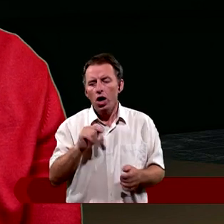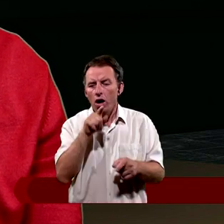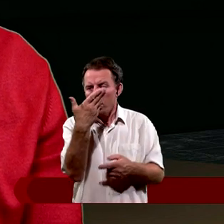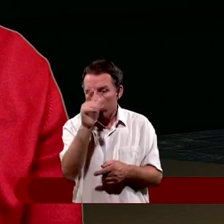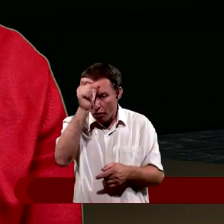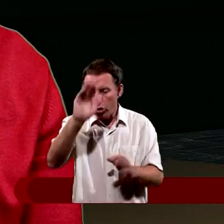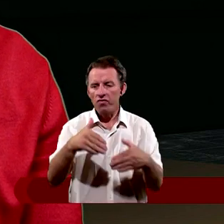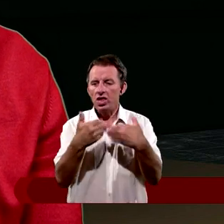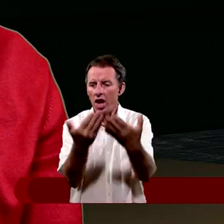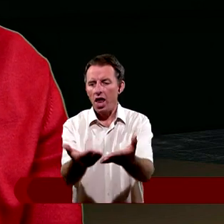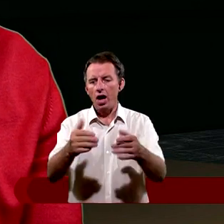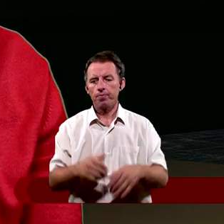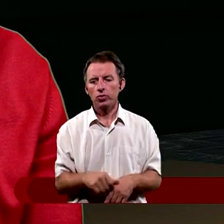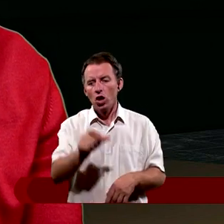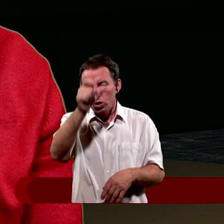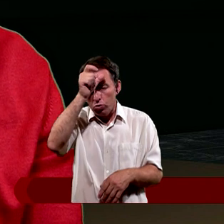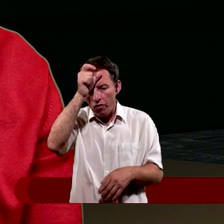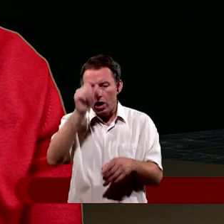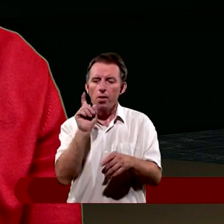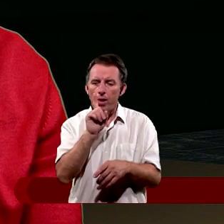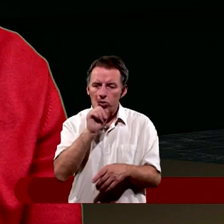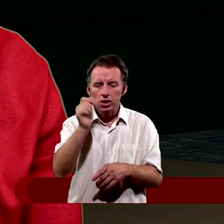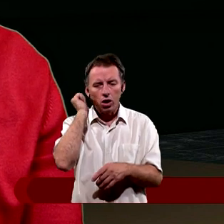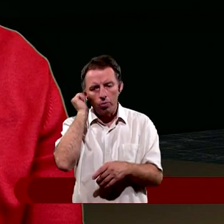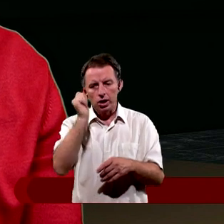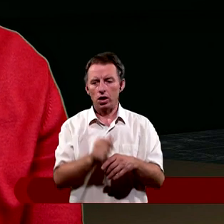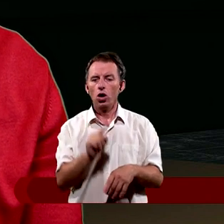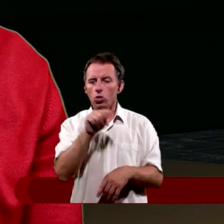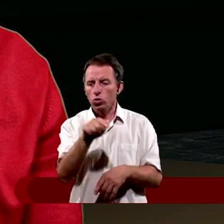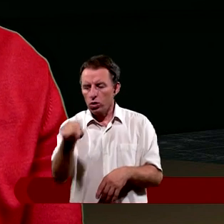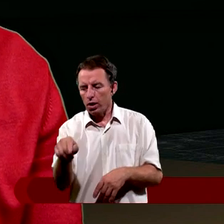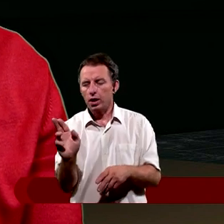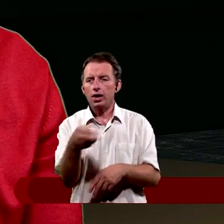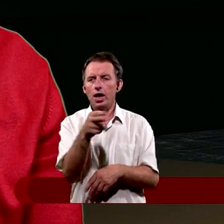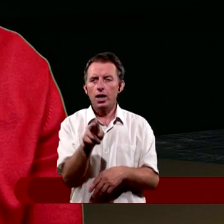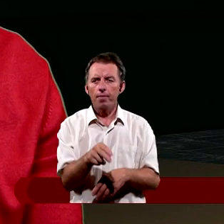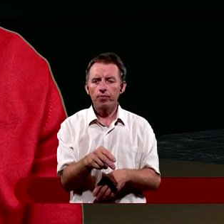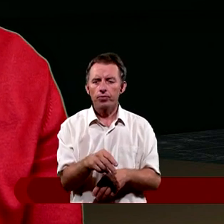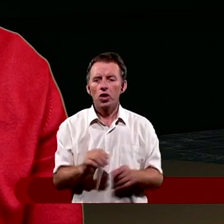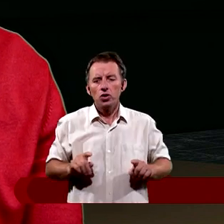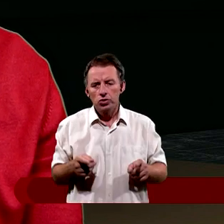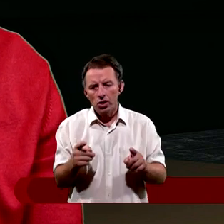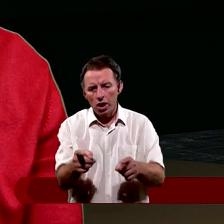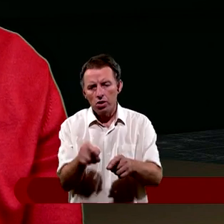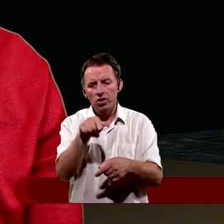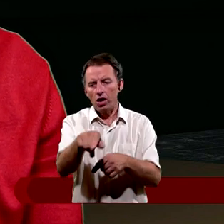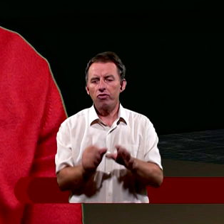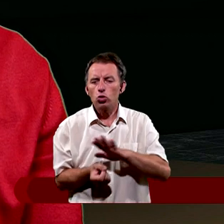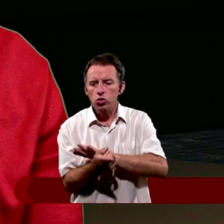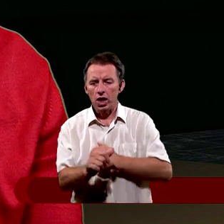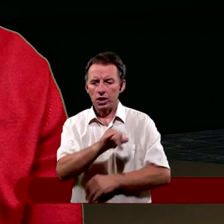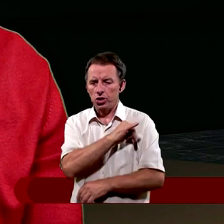mu dana. Człowiek to był mężczyzna i kobieta. A tutaj, kiedy już widzimy skutki tego